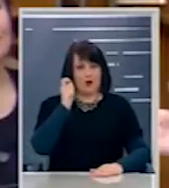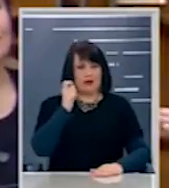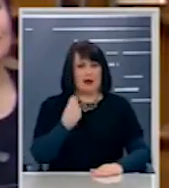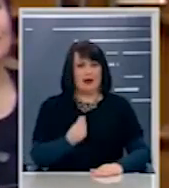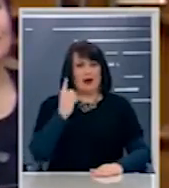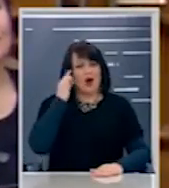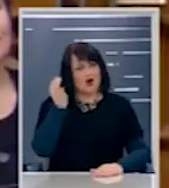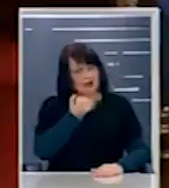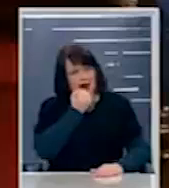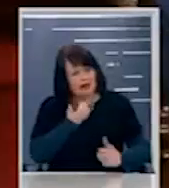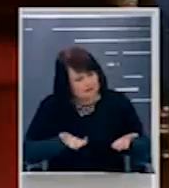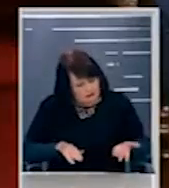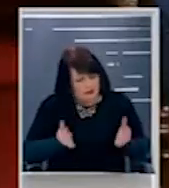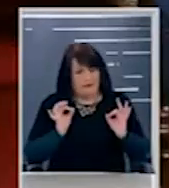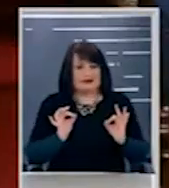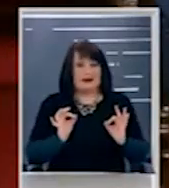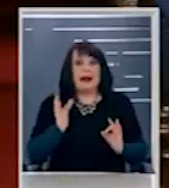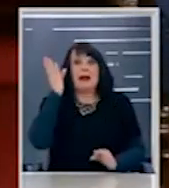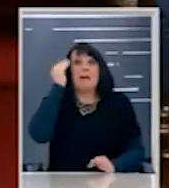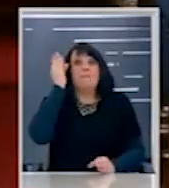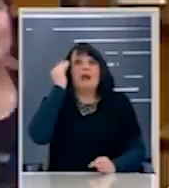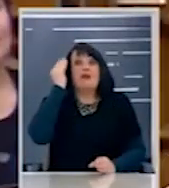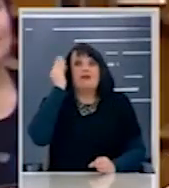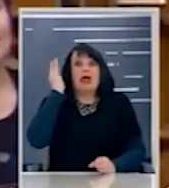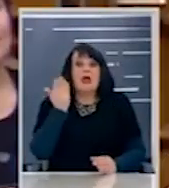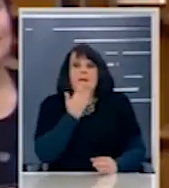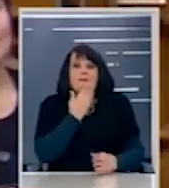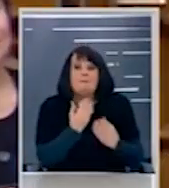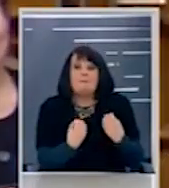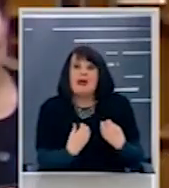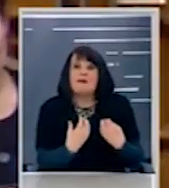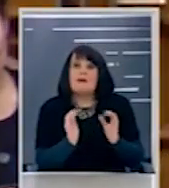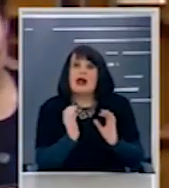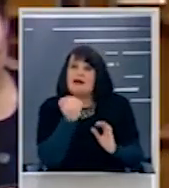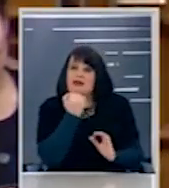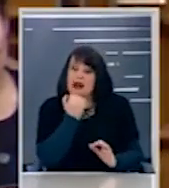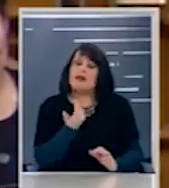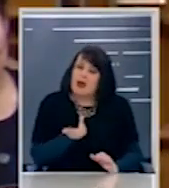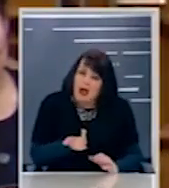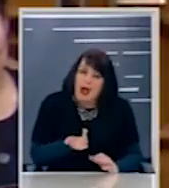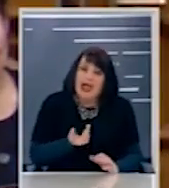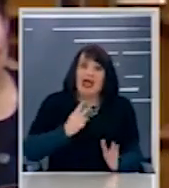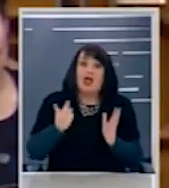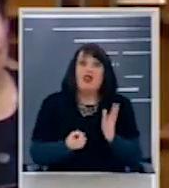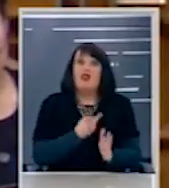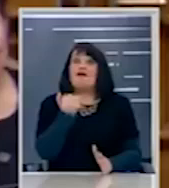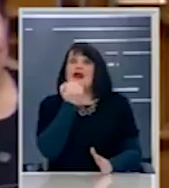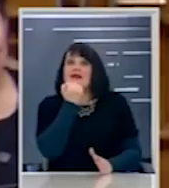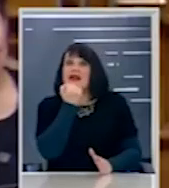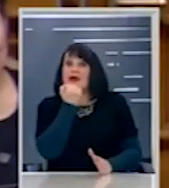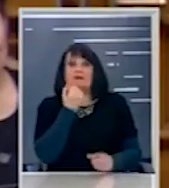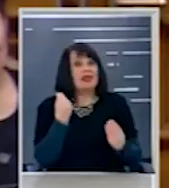είναι να κάνουμε λάθη. Αλλά να μαθαίνουμε από τα λάθη μας. Να μαθαίνουμε από τα λάθη μας. Το δις εξ αμαρτίνου κανδρό